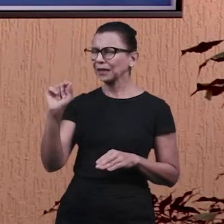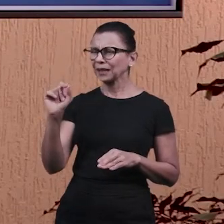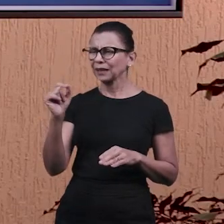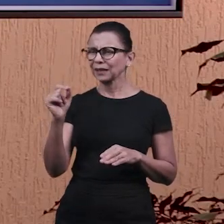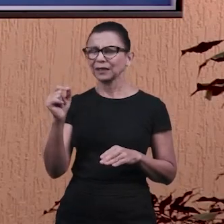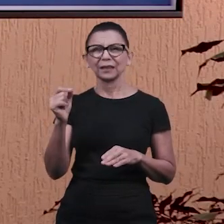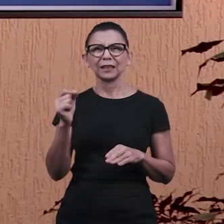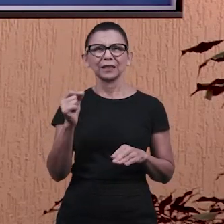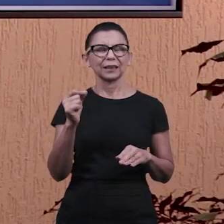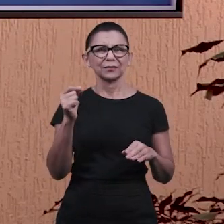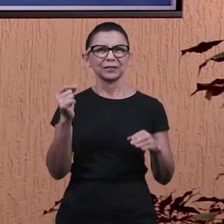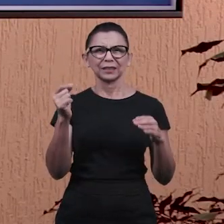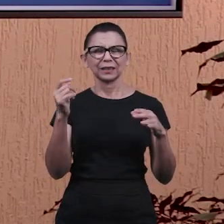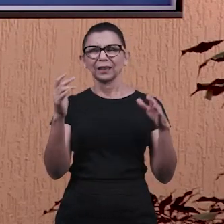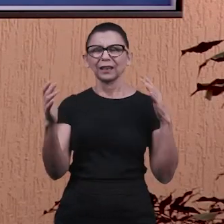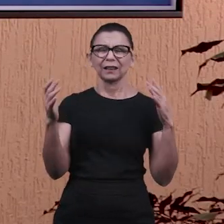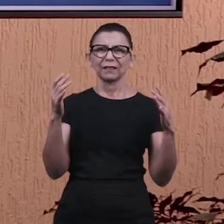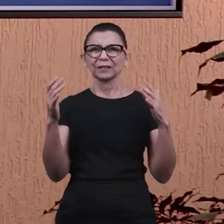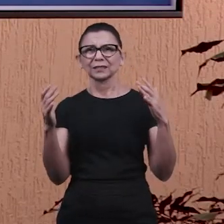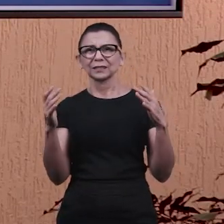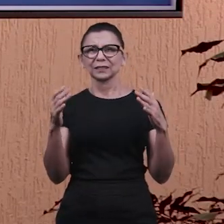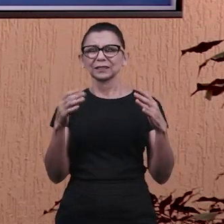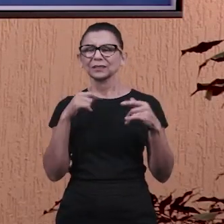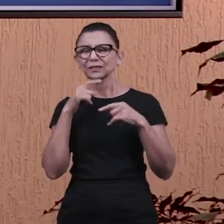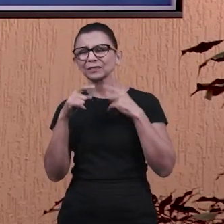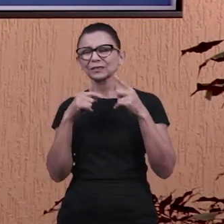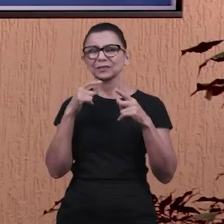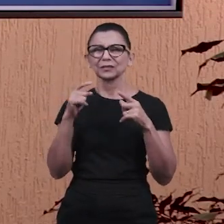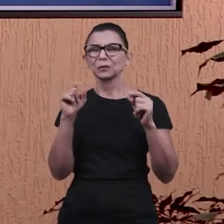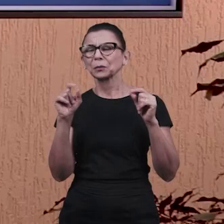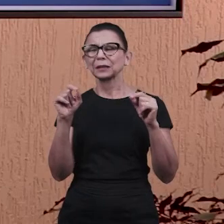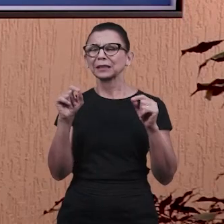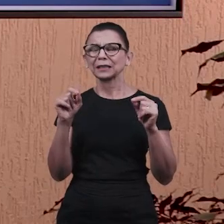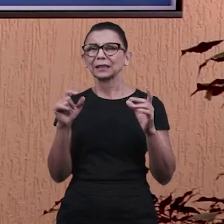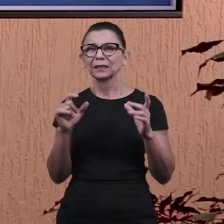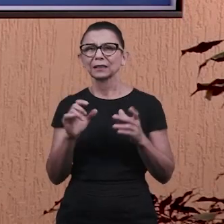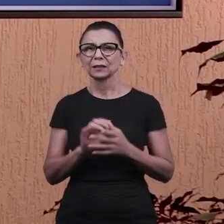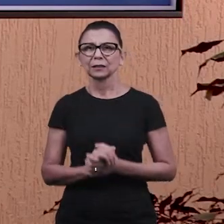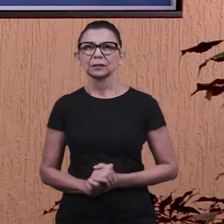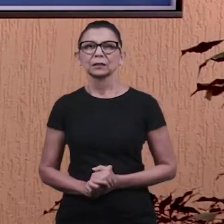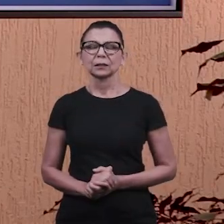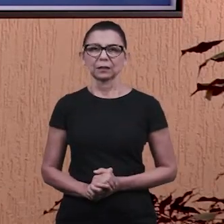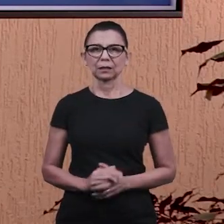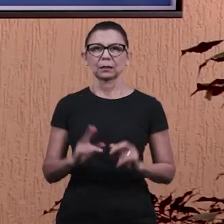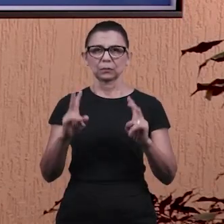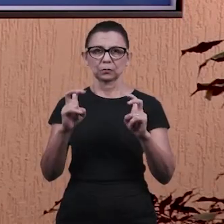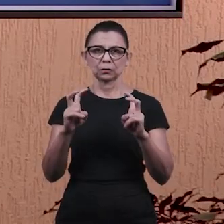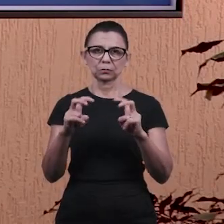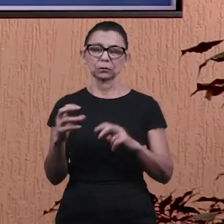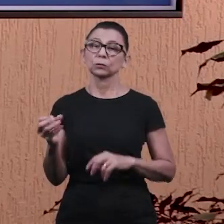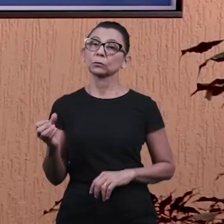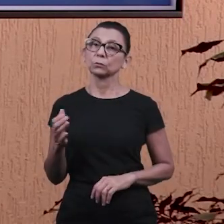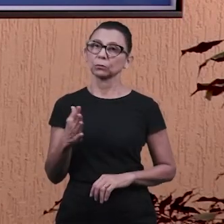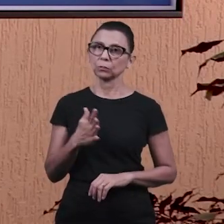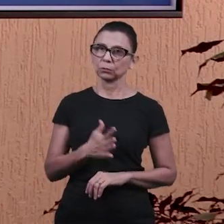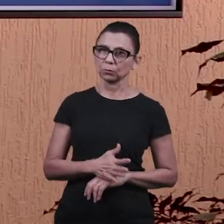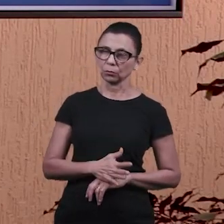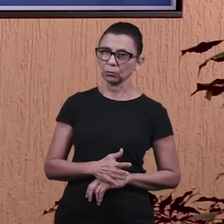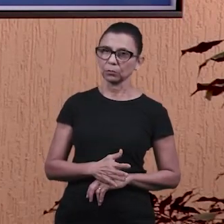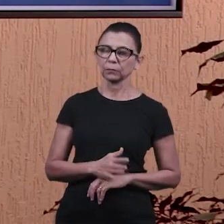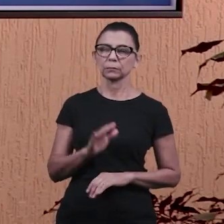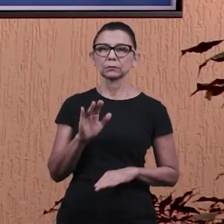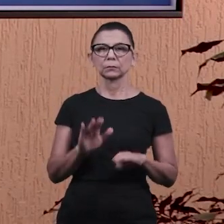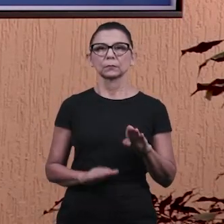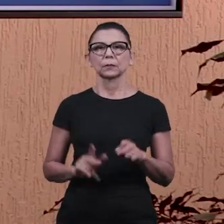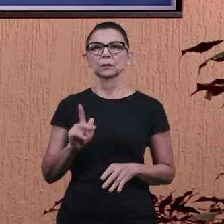qu'est-ce qu'on demande. Elle est un peu perdue dans cet acte. Donc je sais qu'il y a un thème nouveau pour les frères.